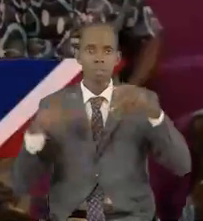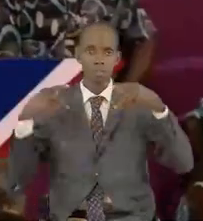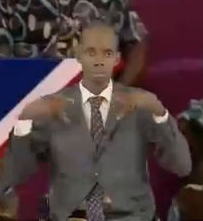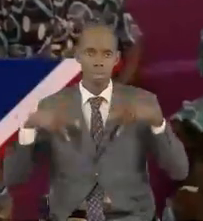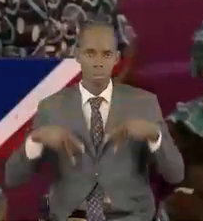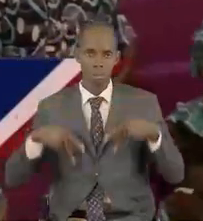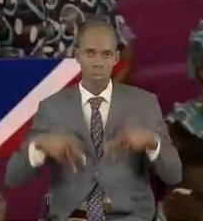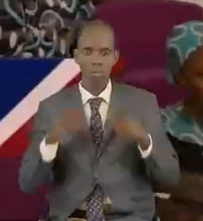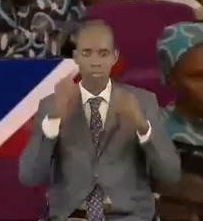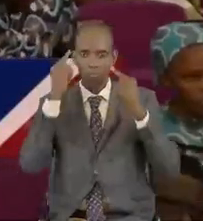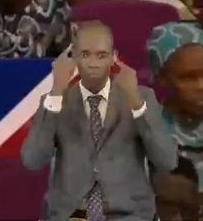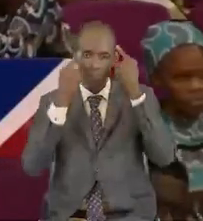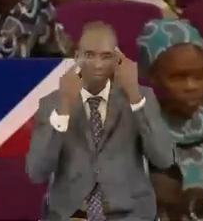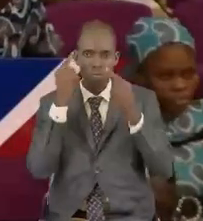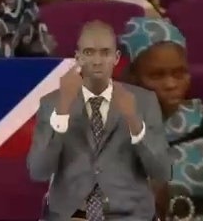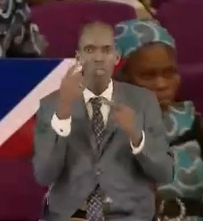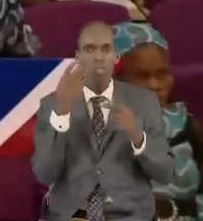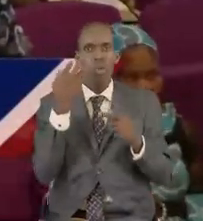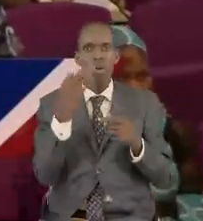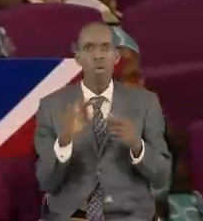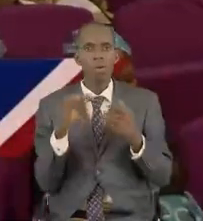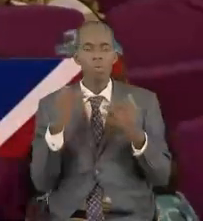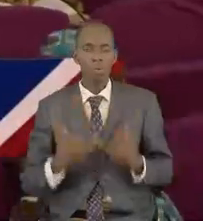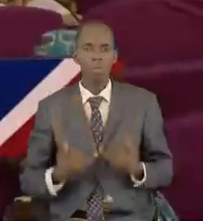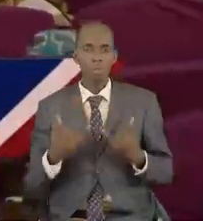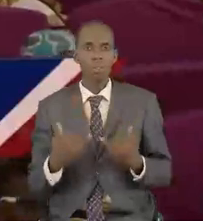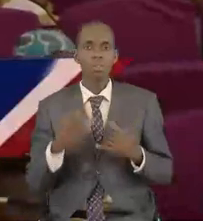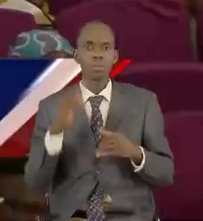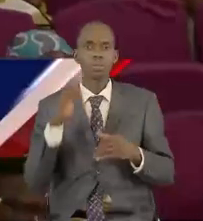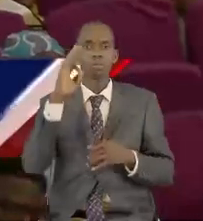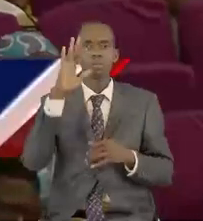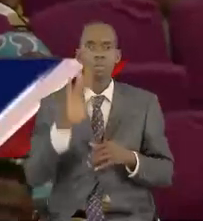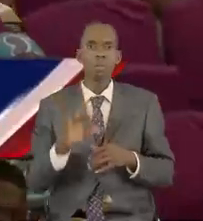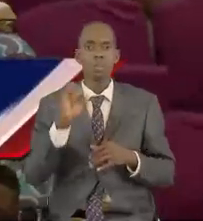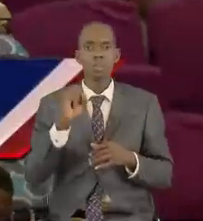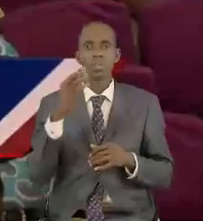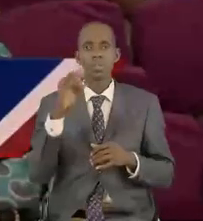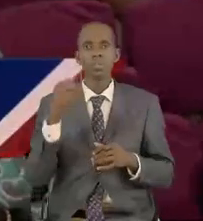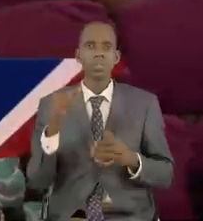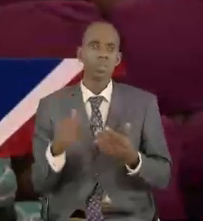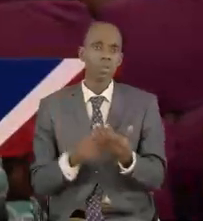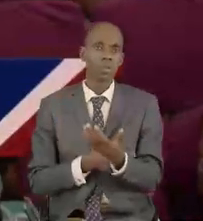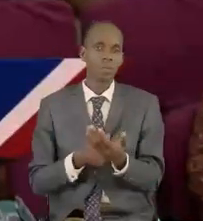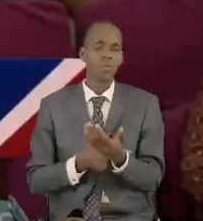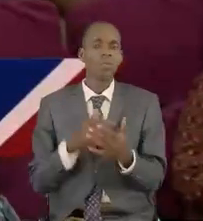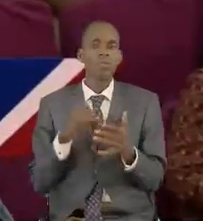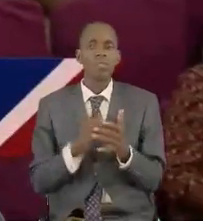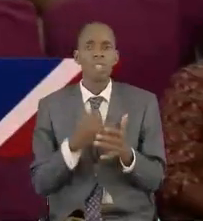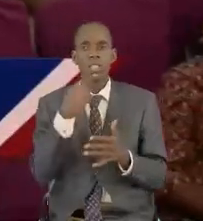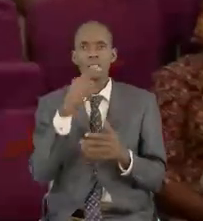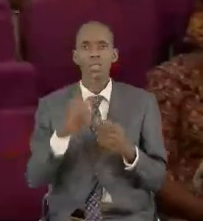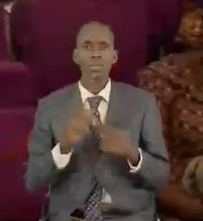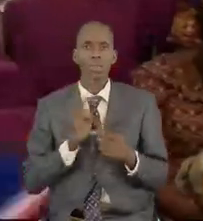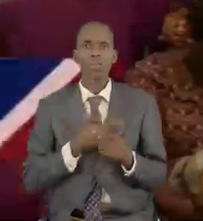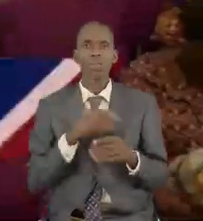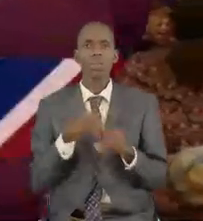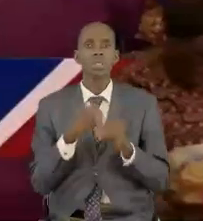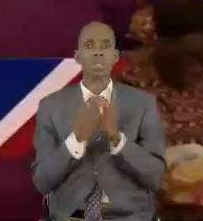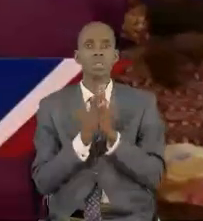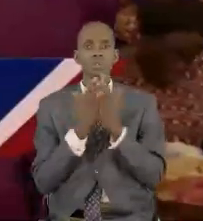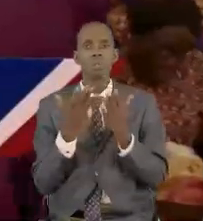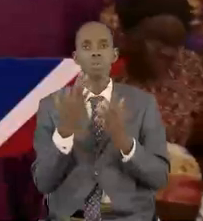c'est la préoccupation personnelle des prédicateurs actuels de l'Évangile nous allons